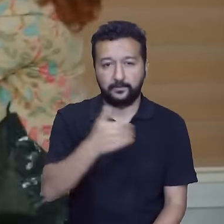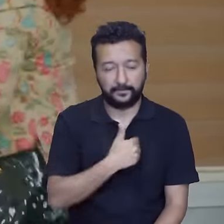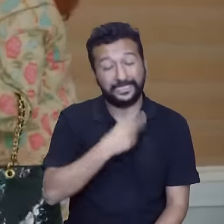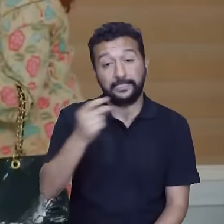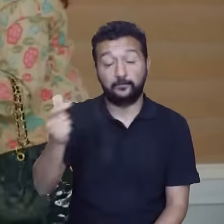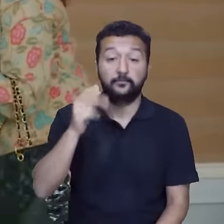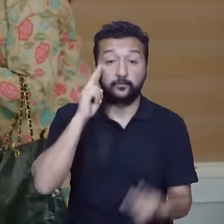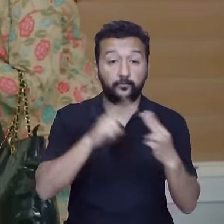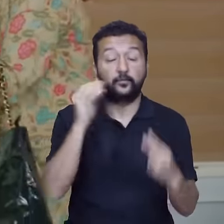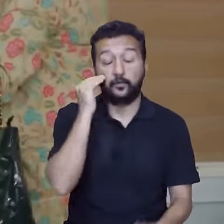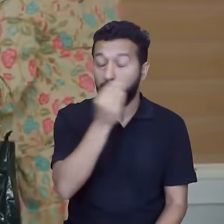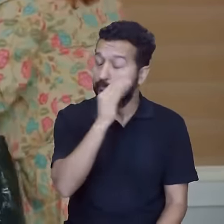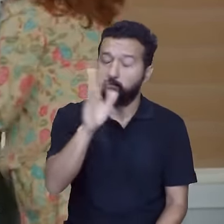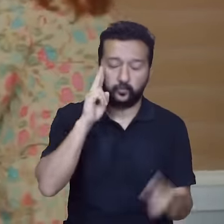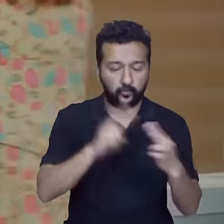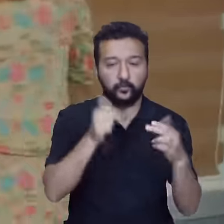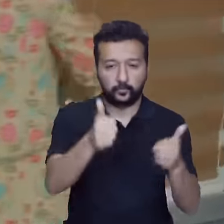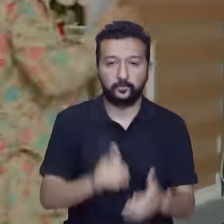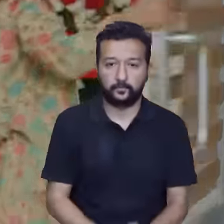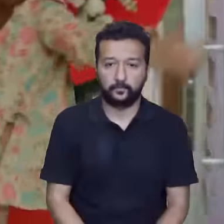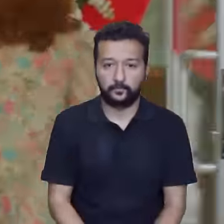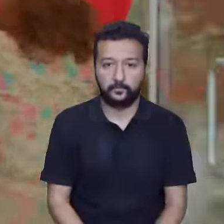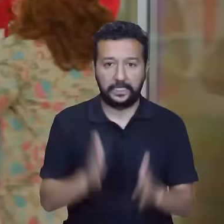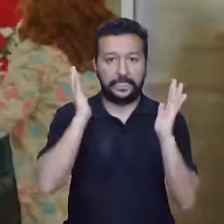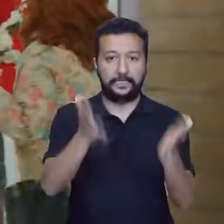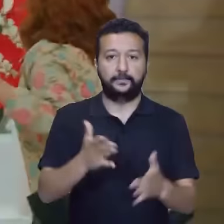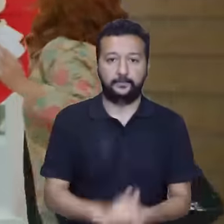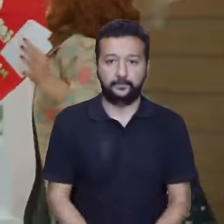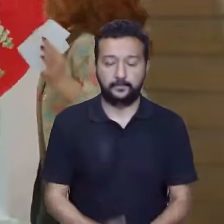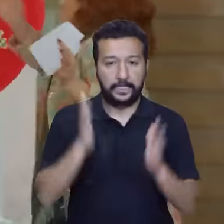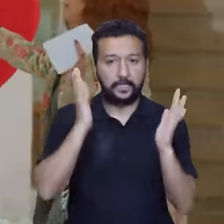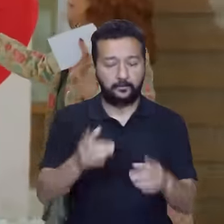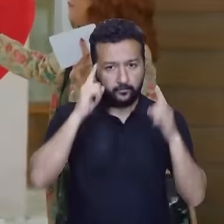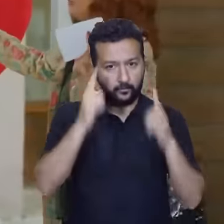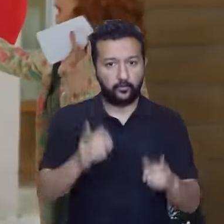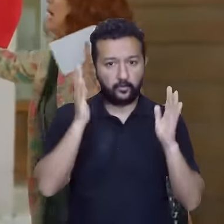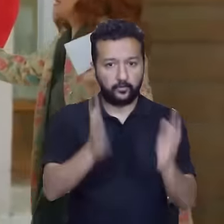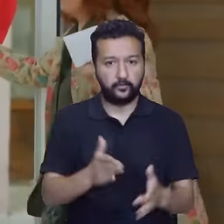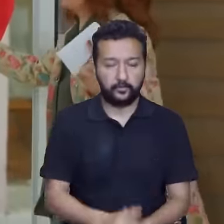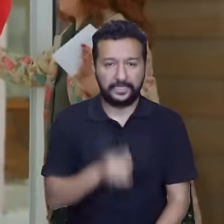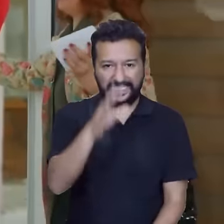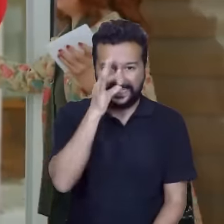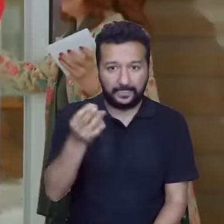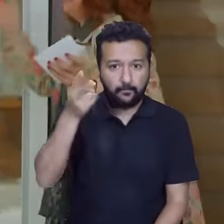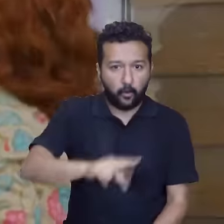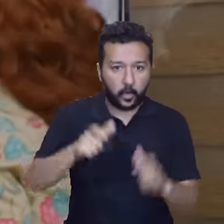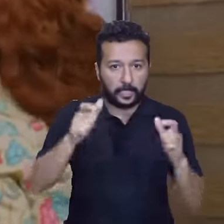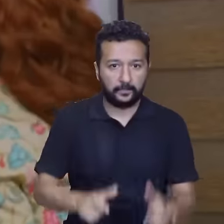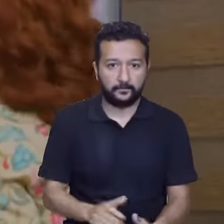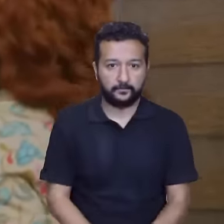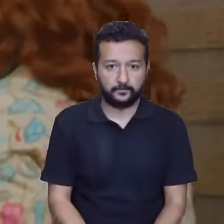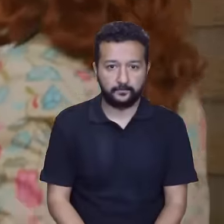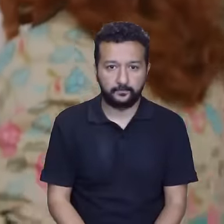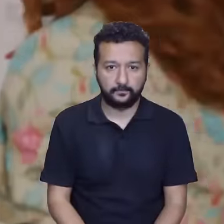Ben kaçtım hadi. Hadi görüşürüz. Ay! Ay! Ay tövbe estağfurullah. Kim öldü mahallede?